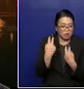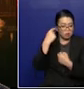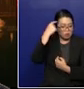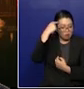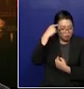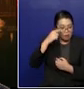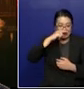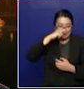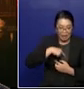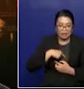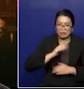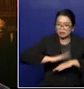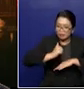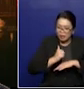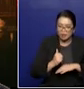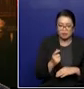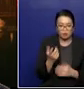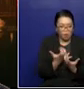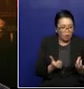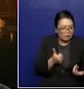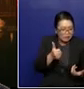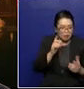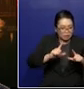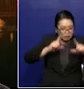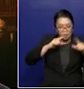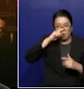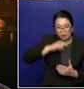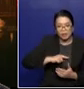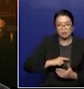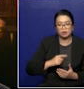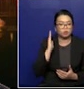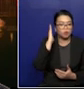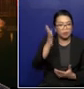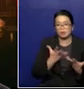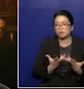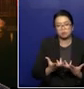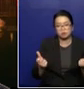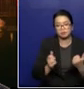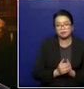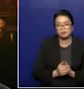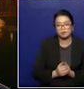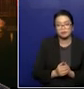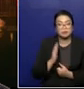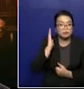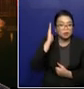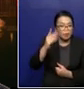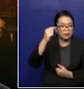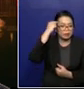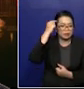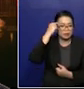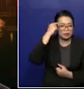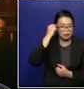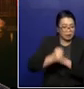ในความเป็นไทยนะผมยืนยันนะไม่เหลือแล้วไม่อีกนะอีกไม่นานนะฮะ